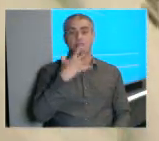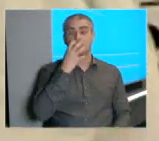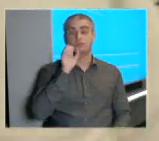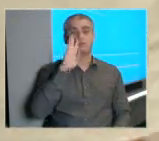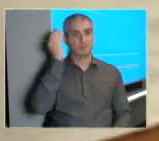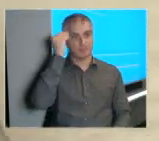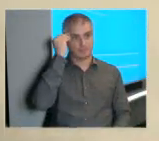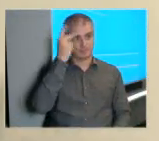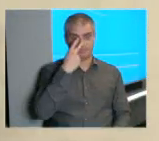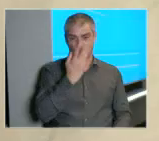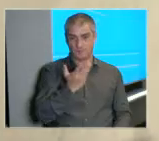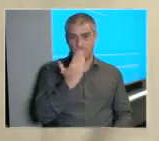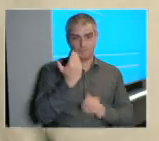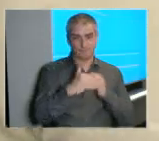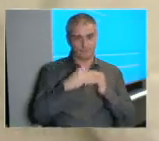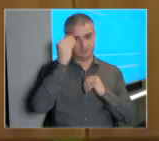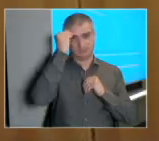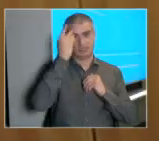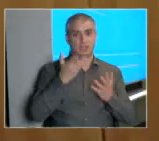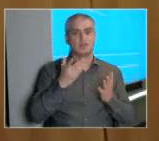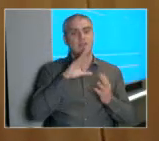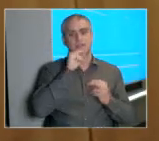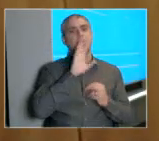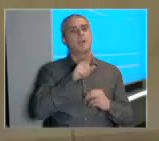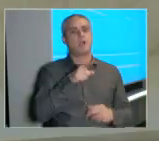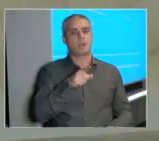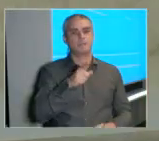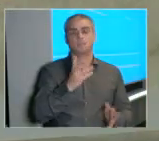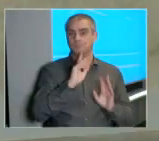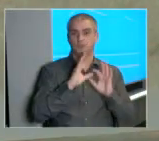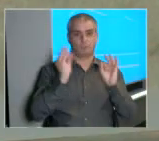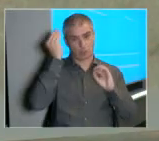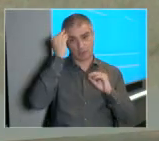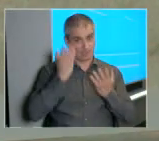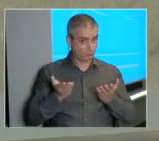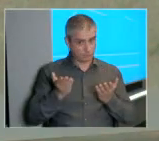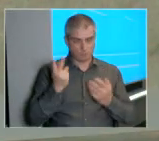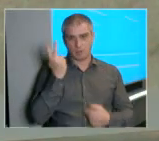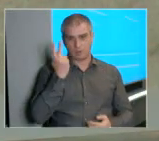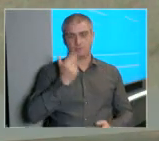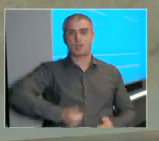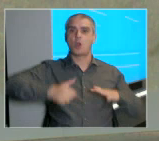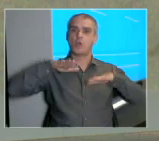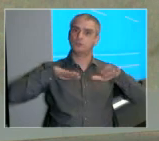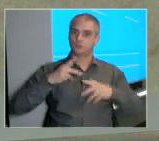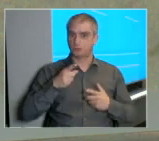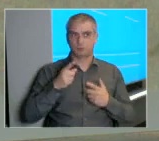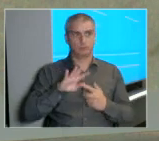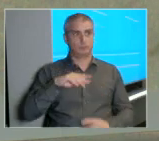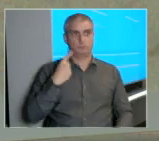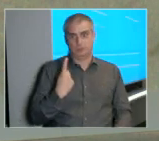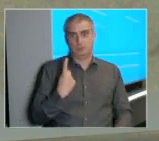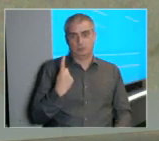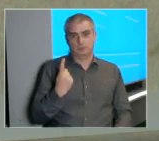2,354 תלמידים, אתם רואים? בסוף בסוף זכרתי את זה. נדבר גם על כך, על אלה שפתחו את שנת הלימודים, כמובן על ראש הממשלה, שמצד